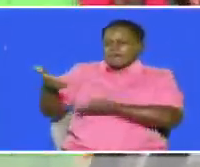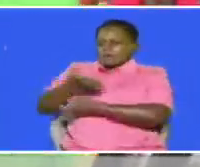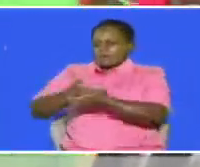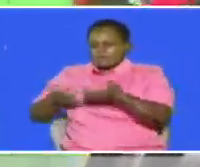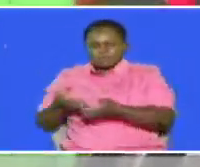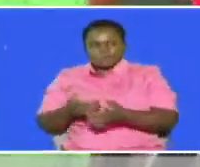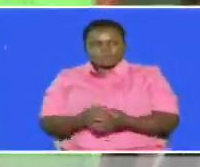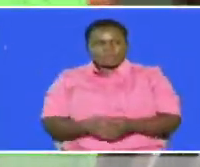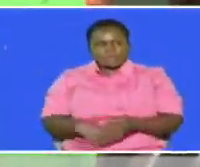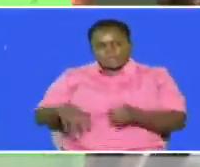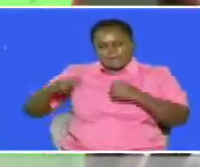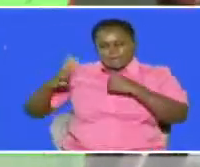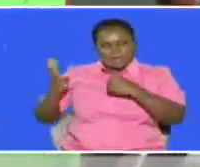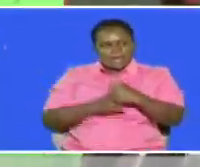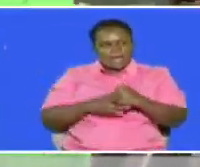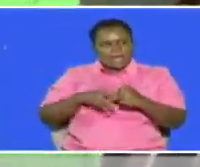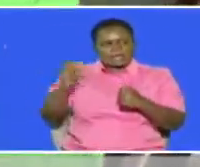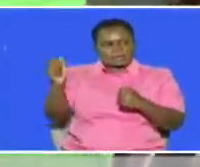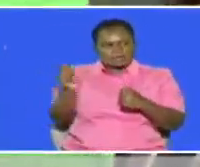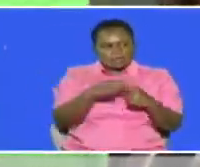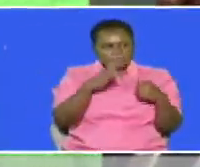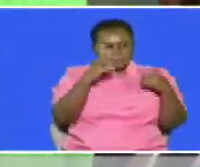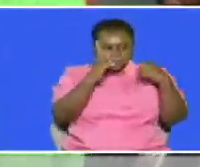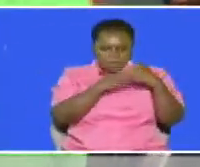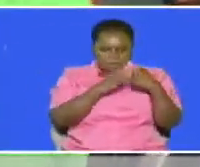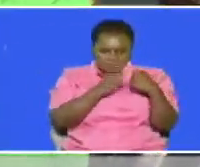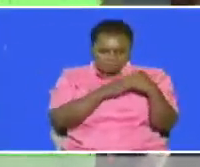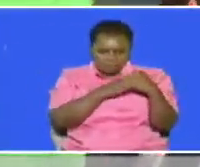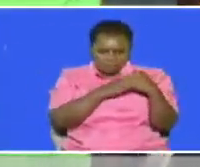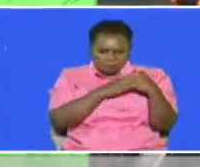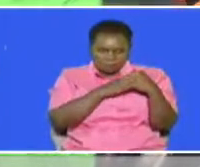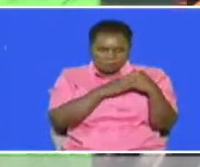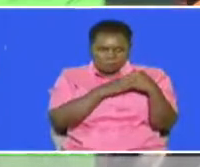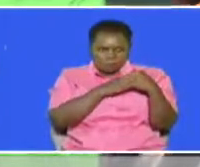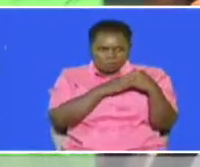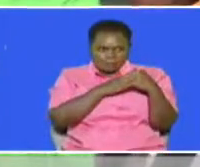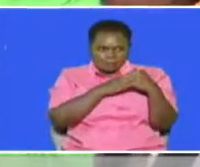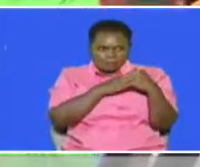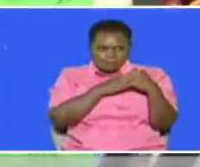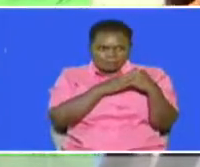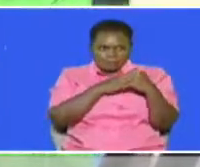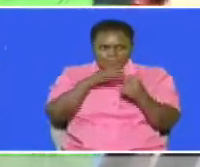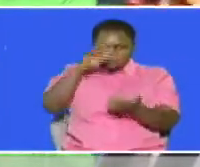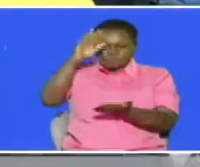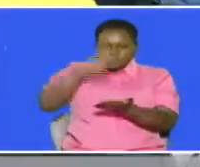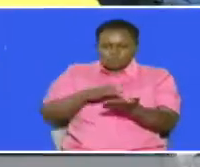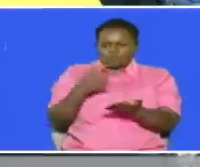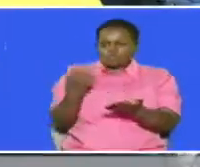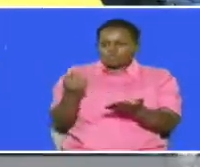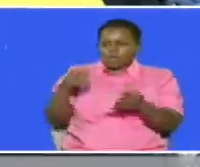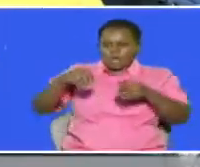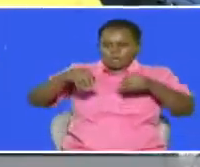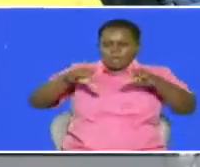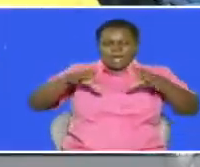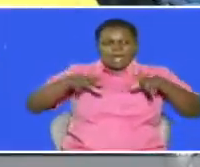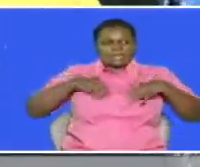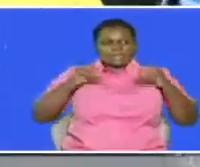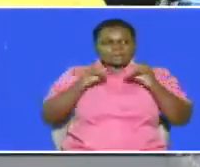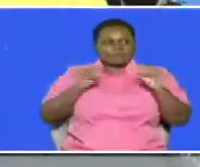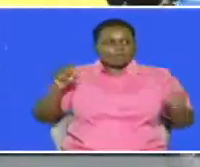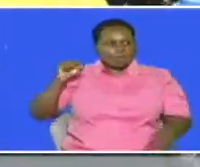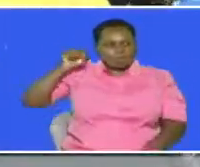ya tarehe 9 mwezi wa 8 ni kura ya kuteremusha bei ya unga. Tusikubali